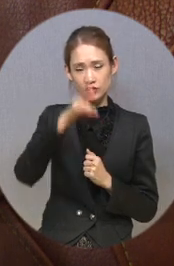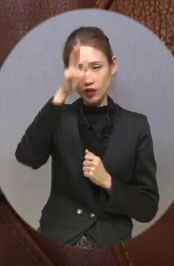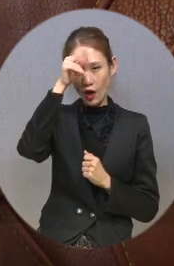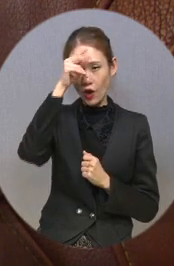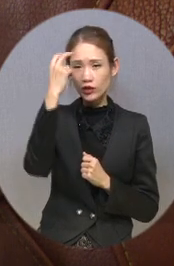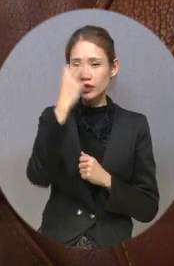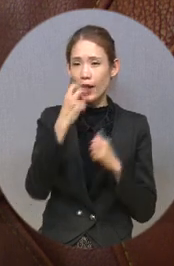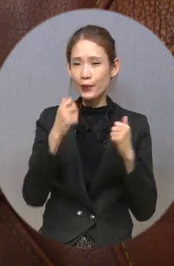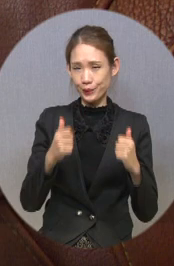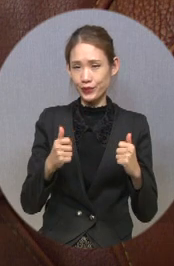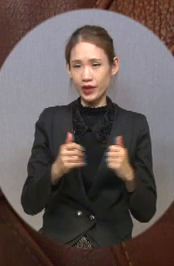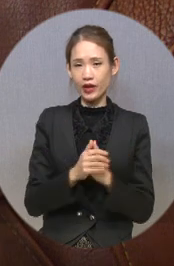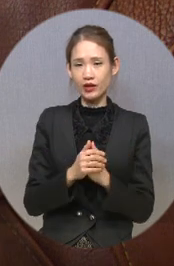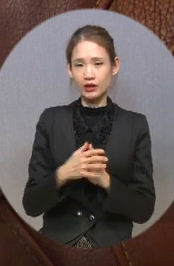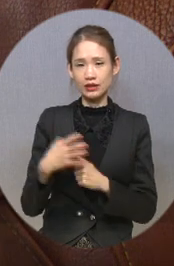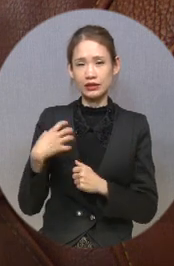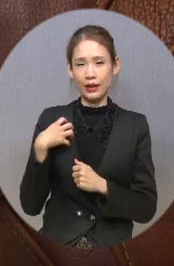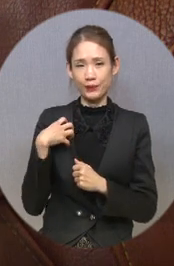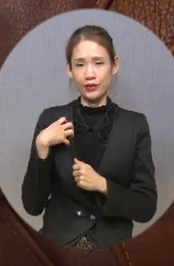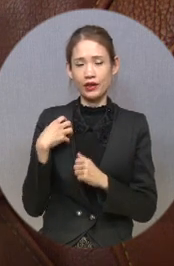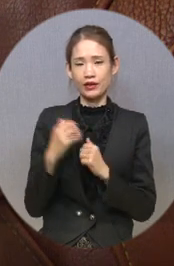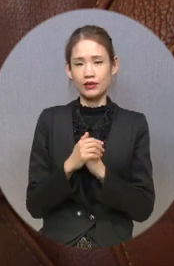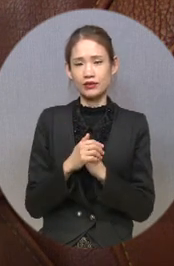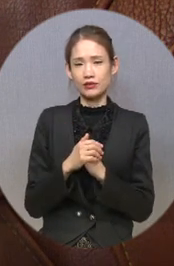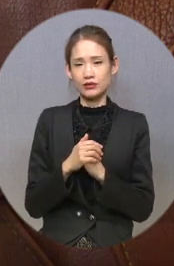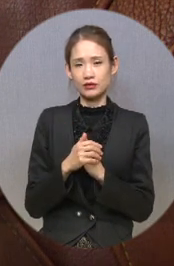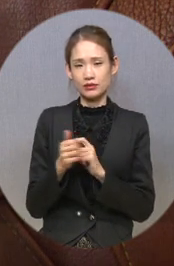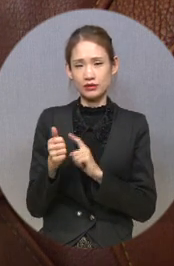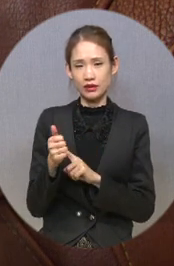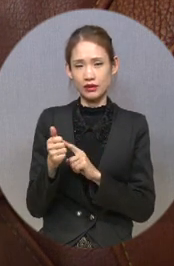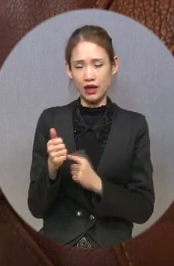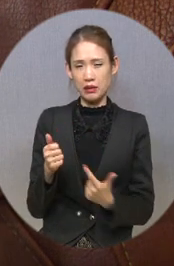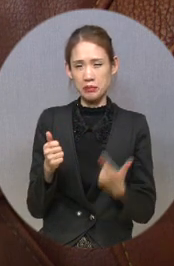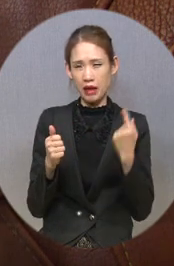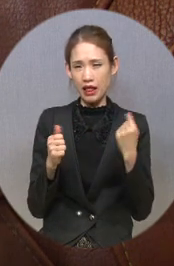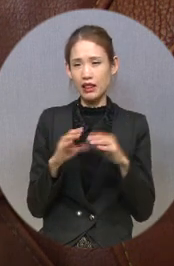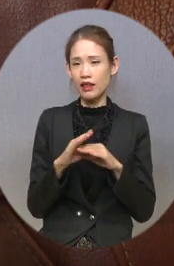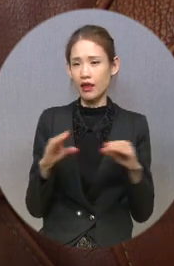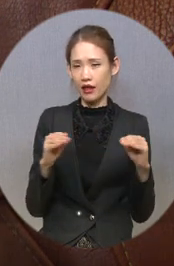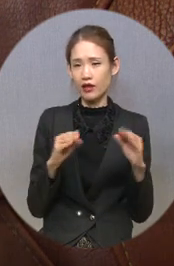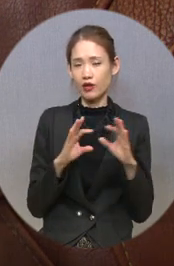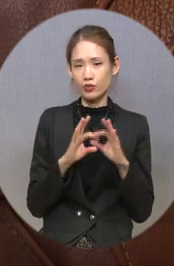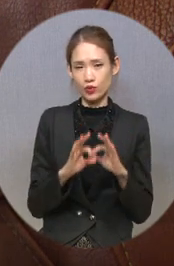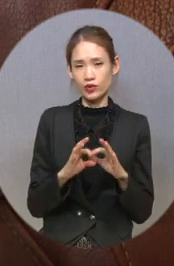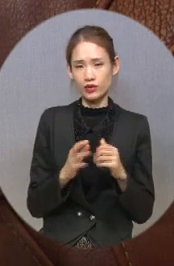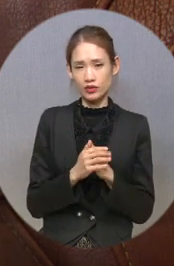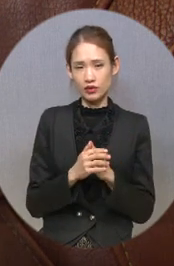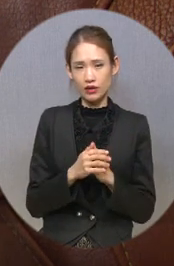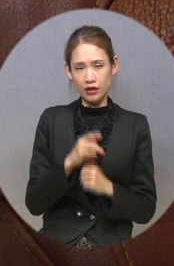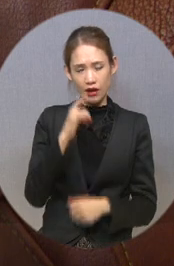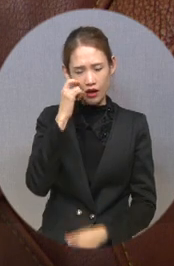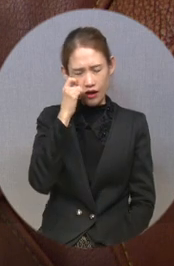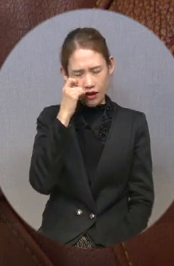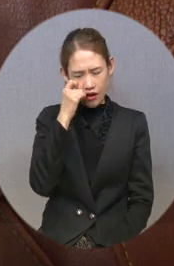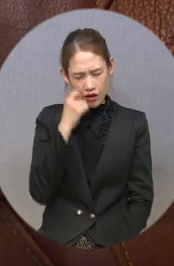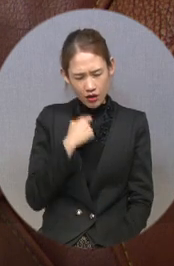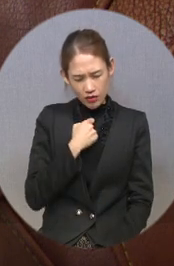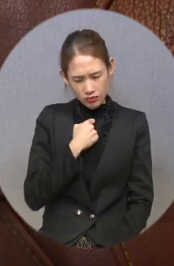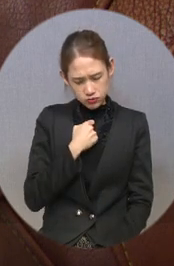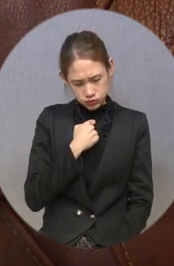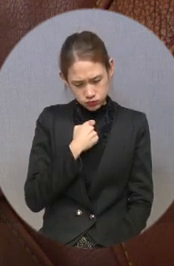검찰, 경찰에서도 담당자께서 빨리 해결해서 이 피눈물 나는 고통